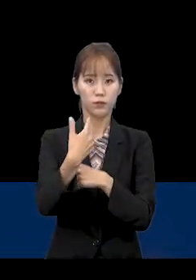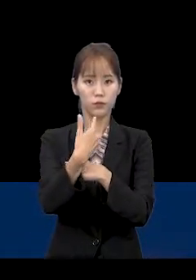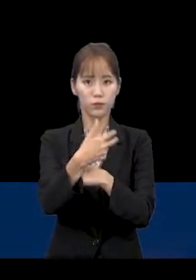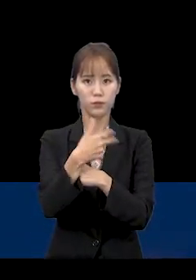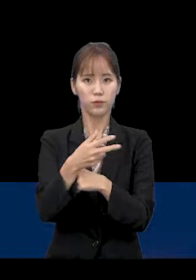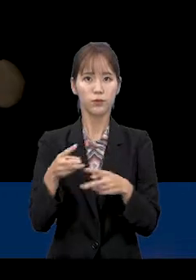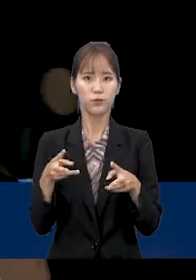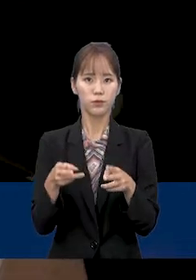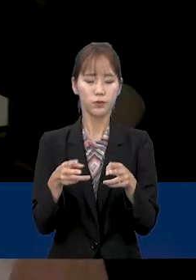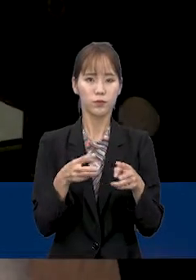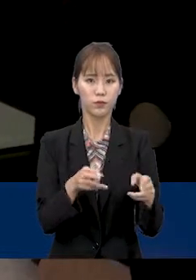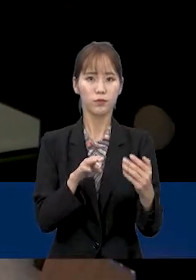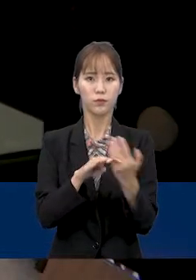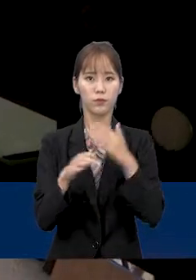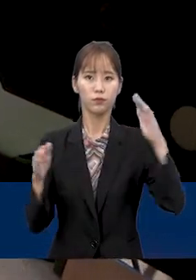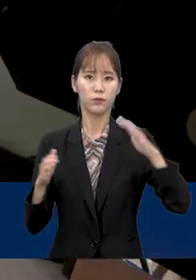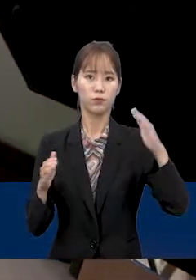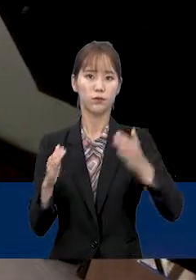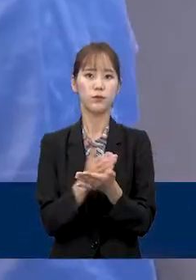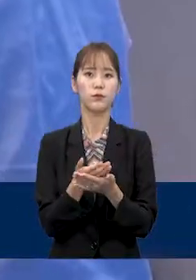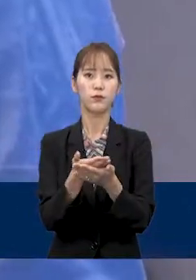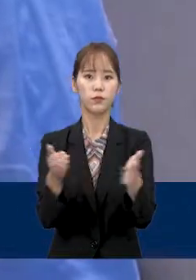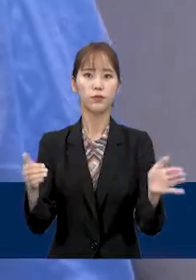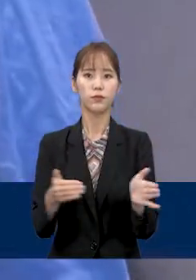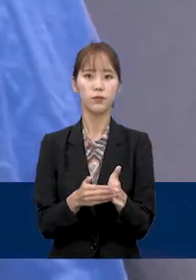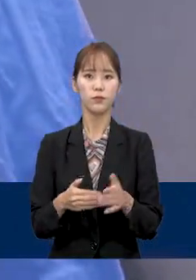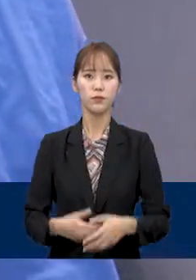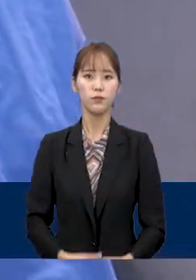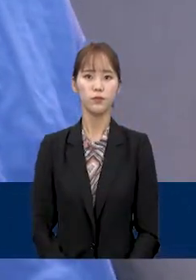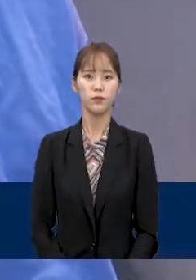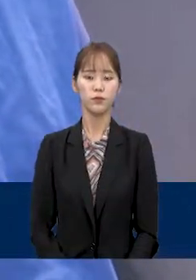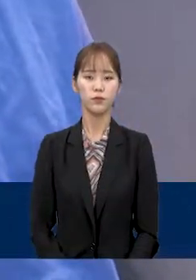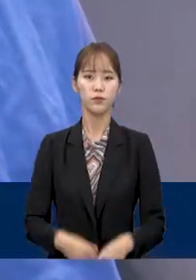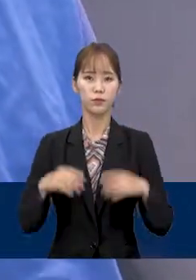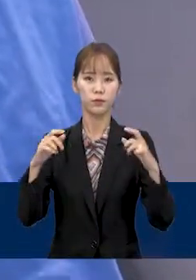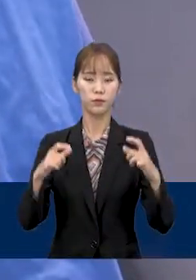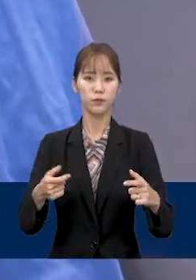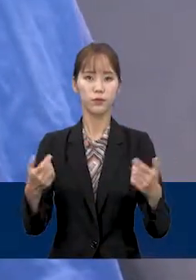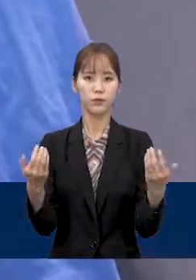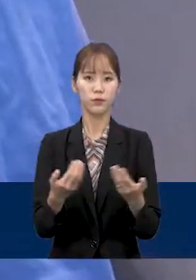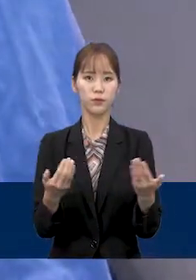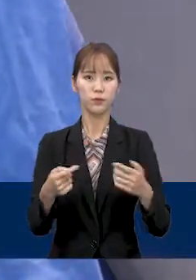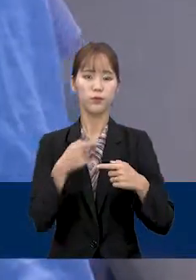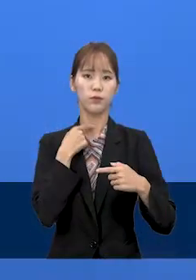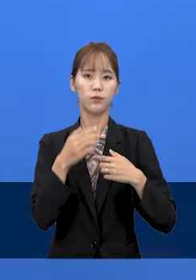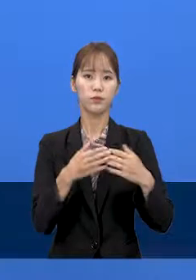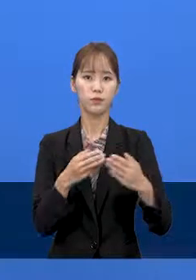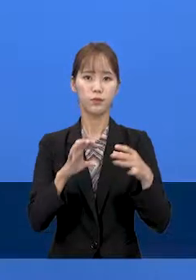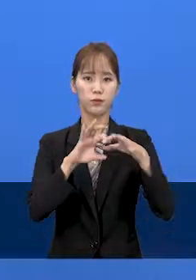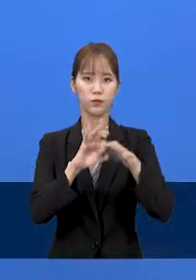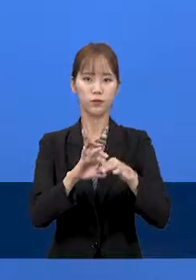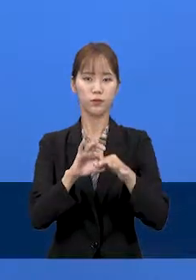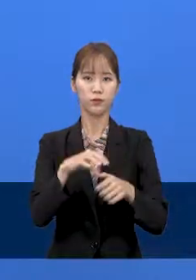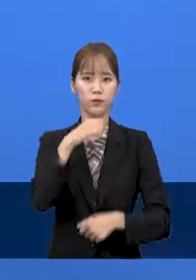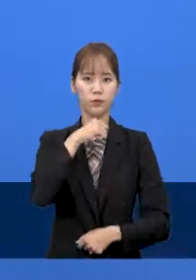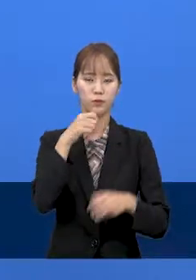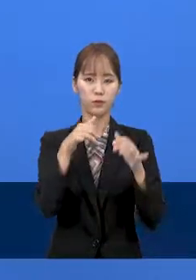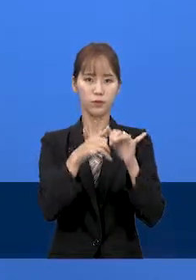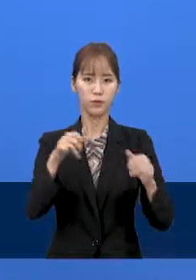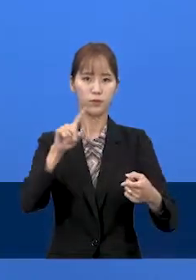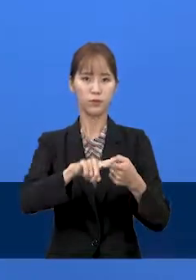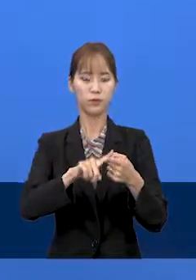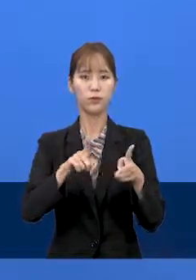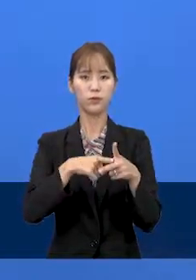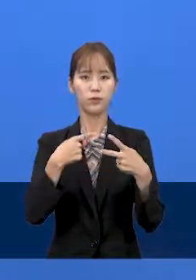녹화 영상을 편집 제작해 학생들에게 전달했습니다. 그는 이번 진로직업 체험 프로그램을 통해